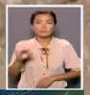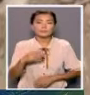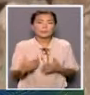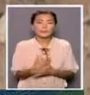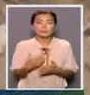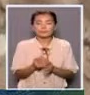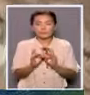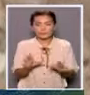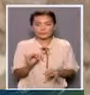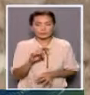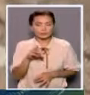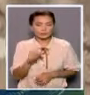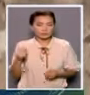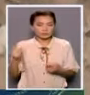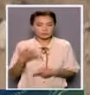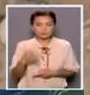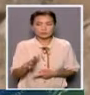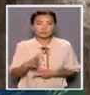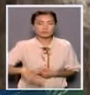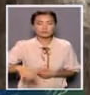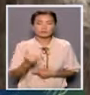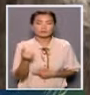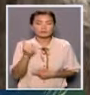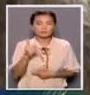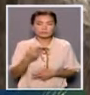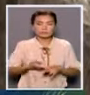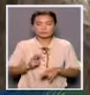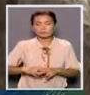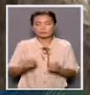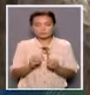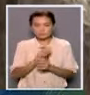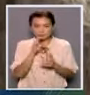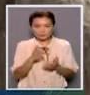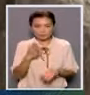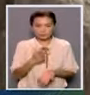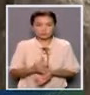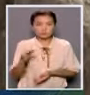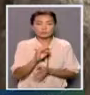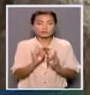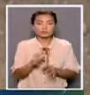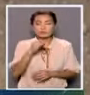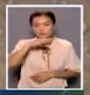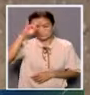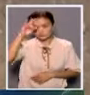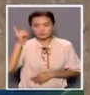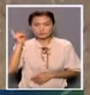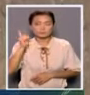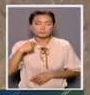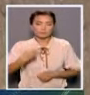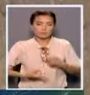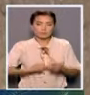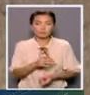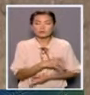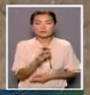деректерге сүйенсек, сарматтарға тән 5 обаның 3-і тоналып, 2-і сол күйі сақталған. Тарих беттерінде қазақтың арғата бабасы